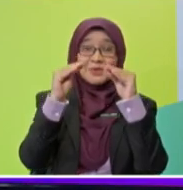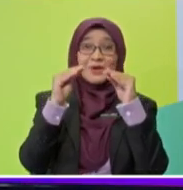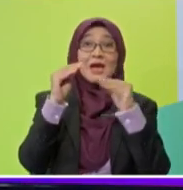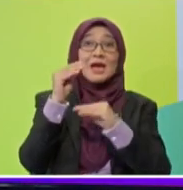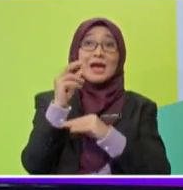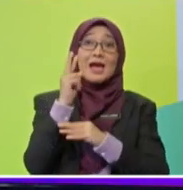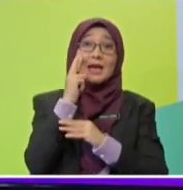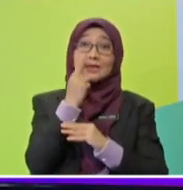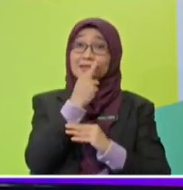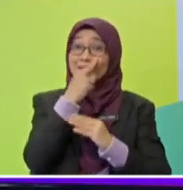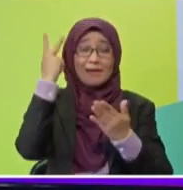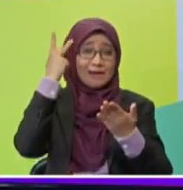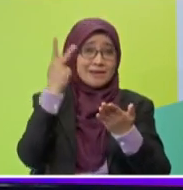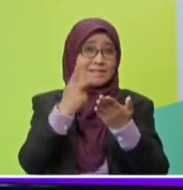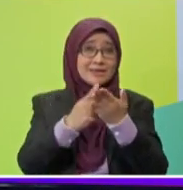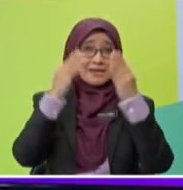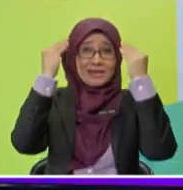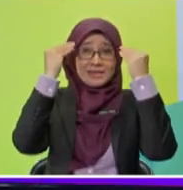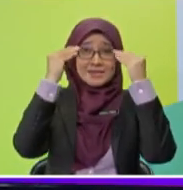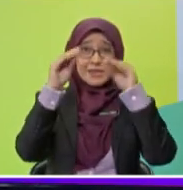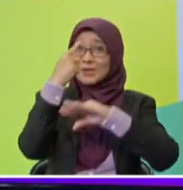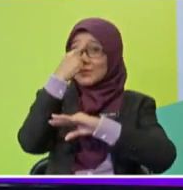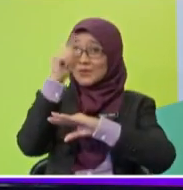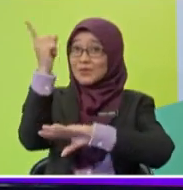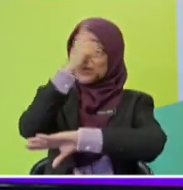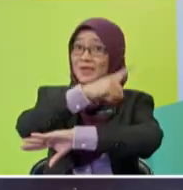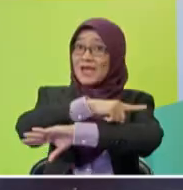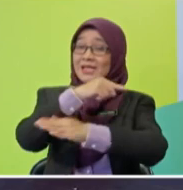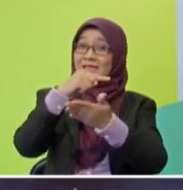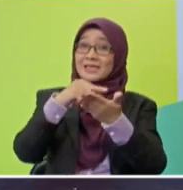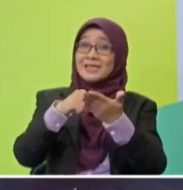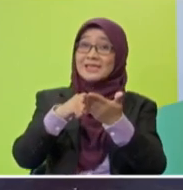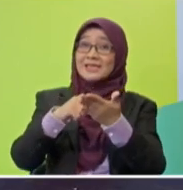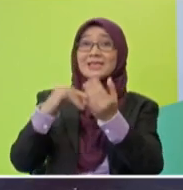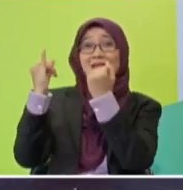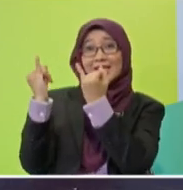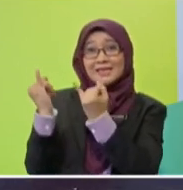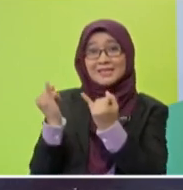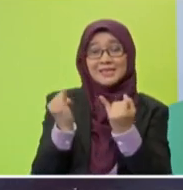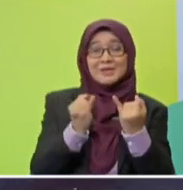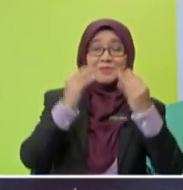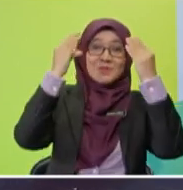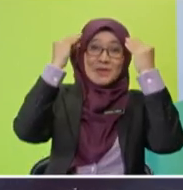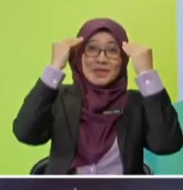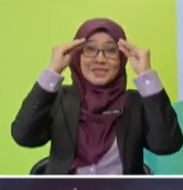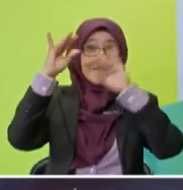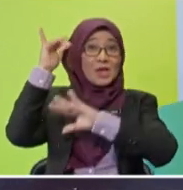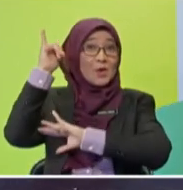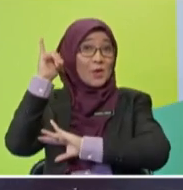kata Kak Rina perkenalkan guru kita untuk hari ini ini dia Saina ala luka kehadiran Cikgu